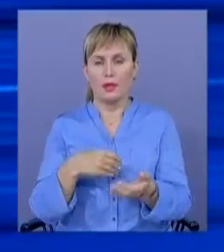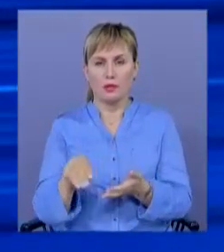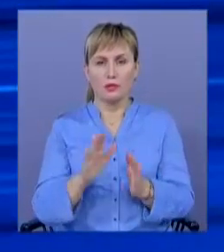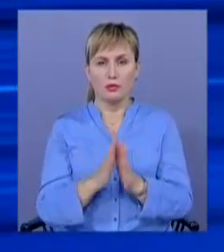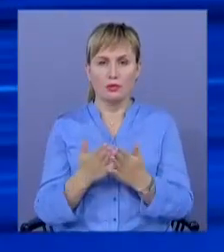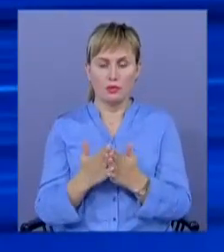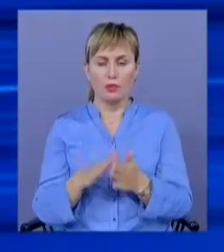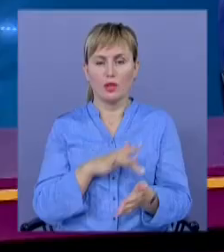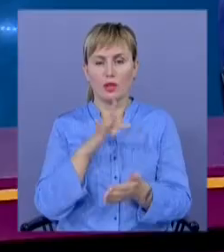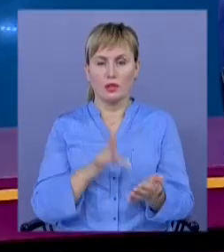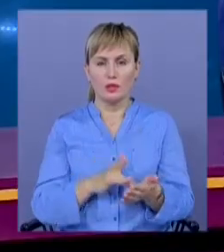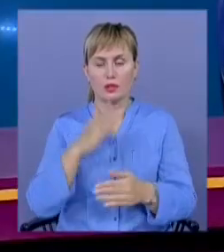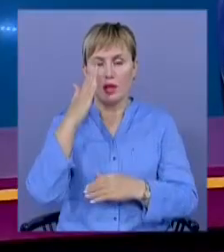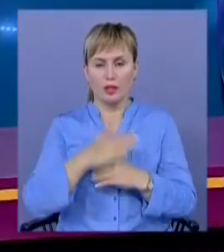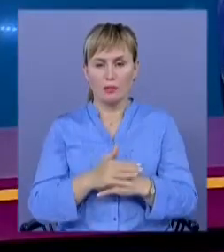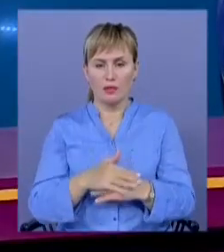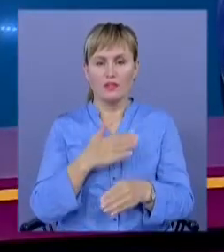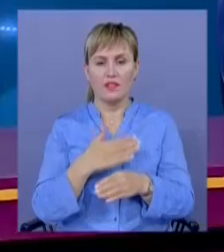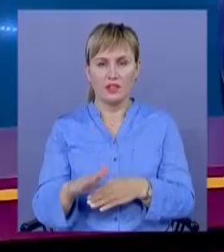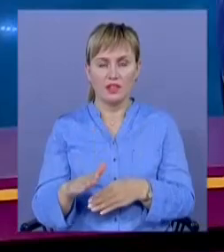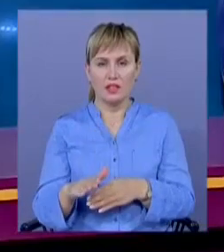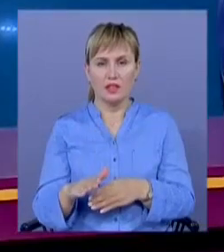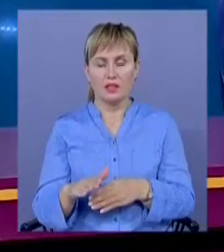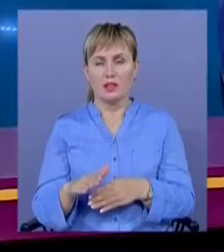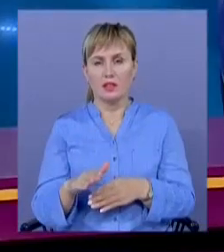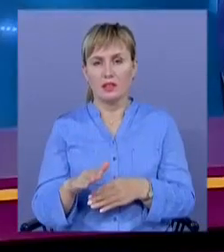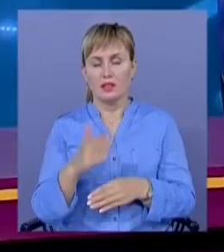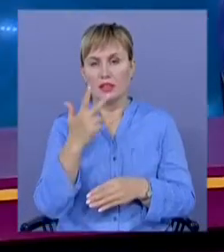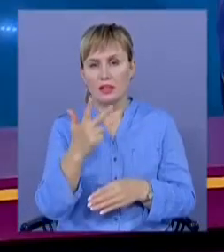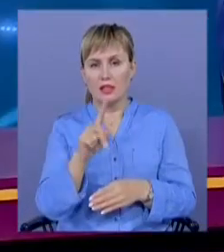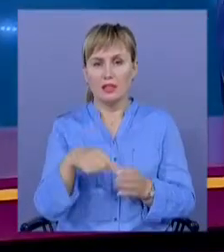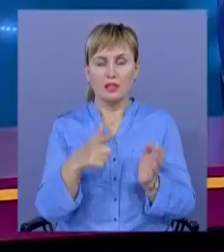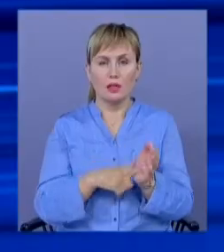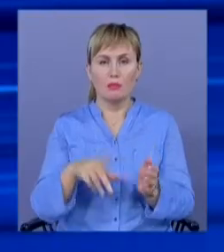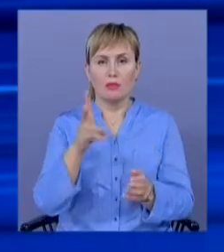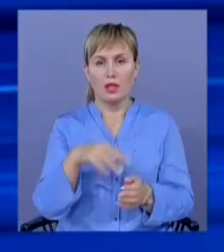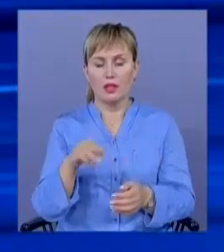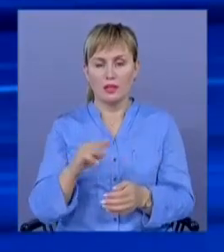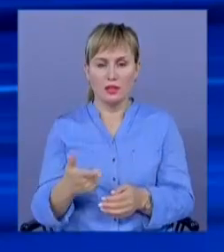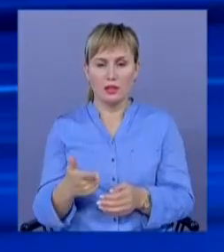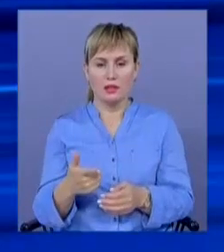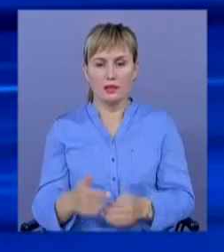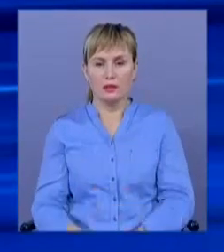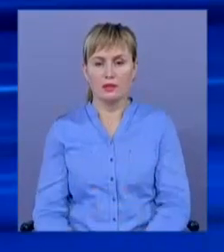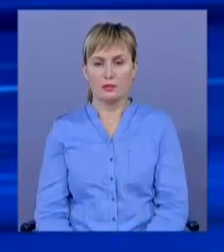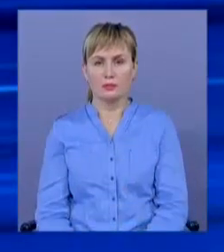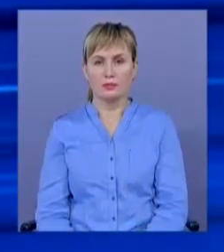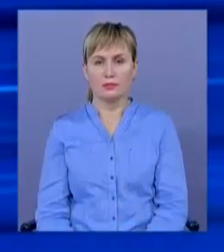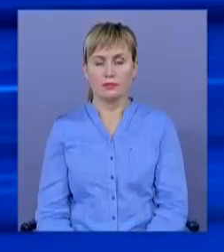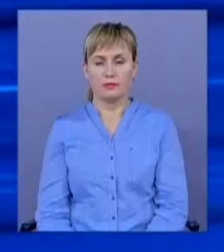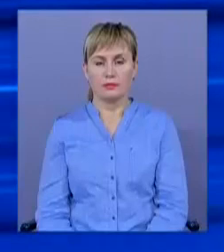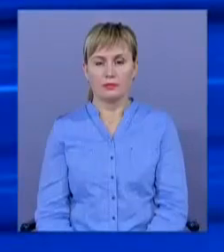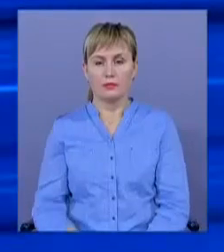учебников городской акимат выделил 3,7 миллиардов тенге, 3 миллиарда 700 миллионов